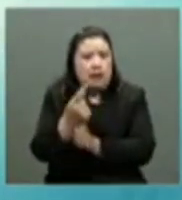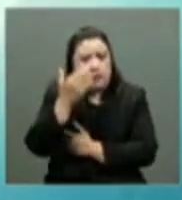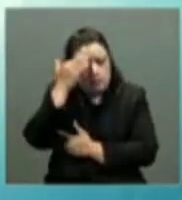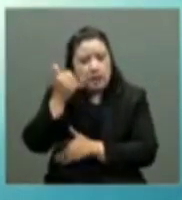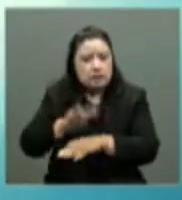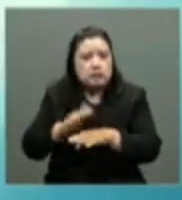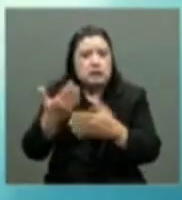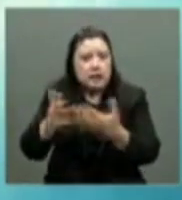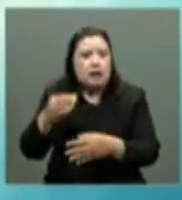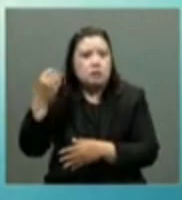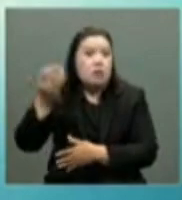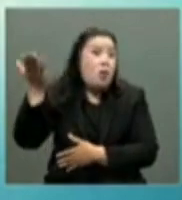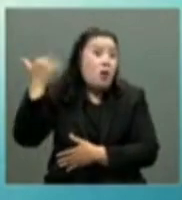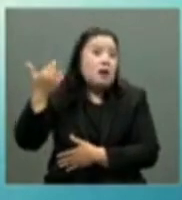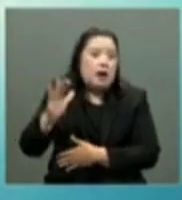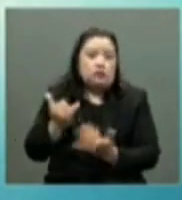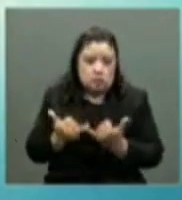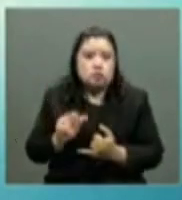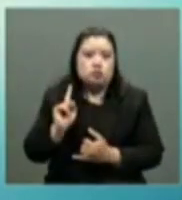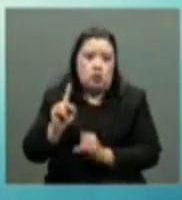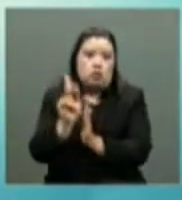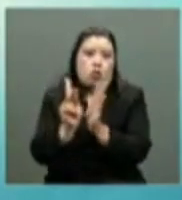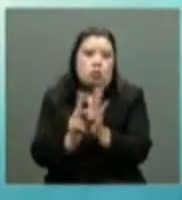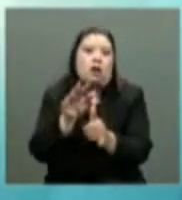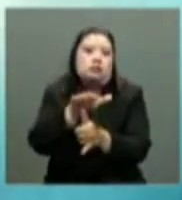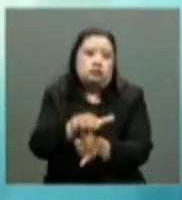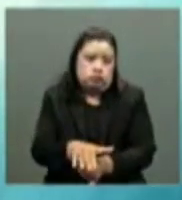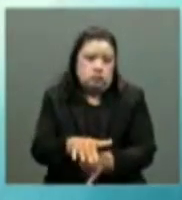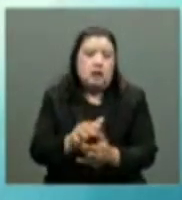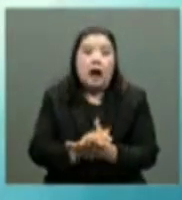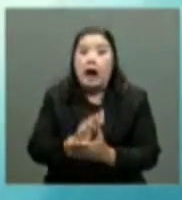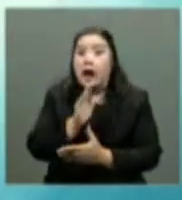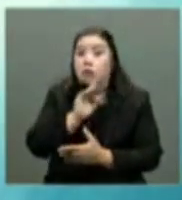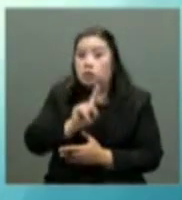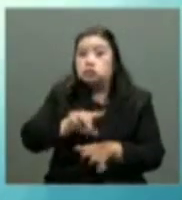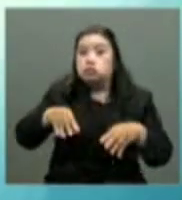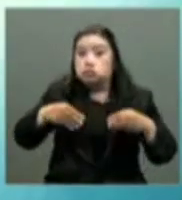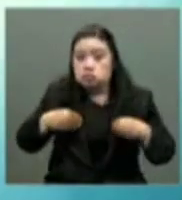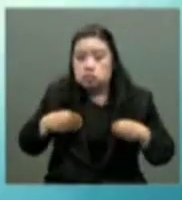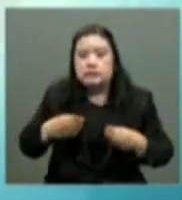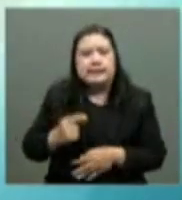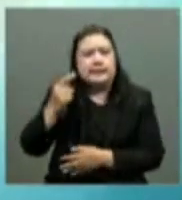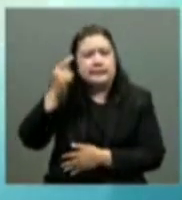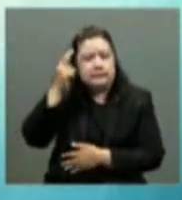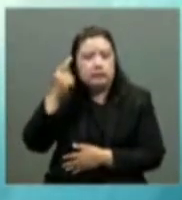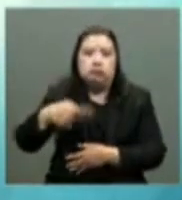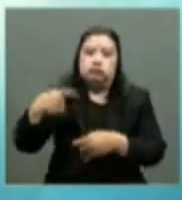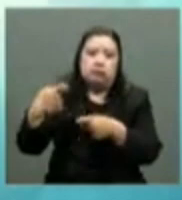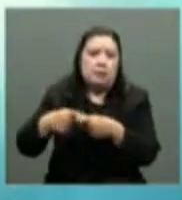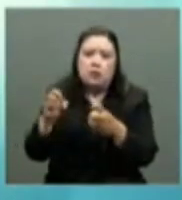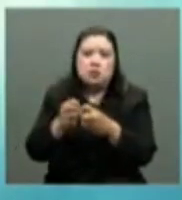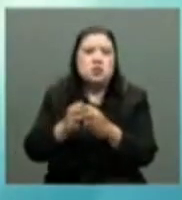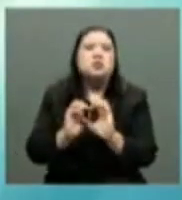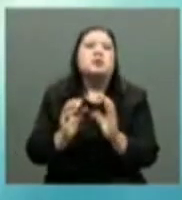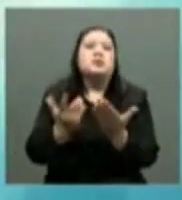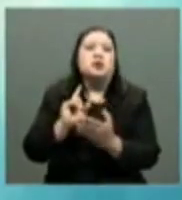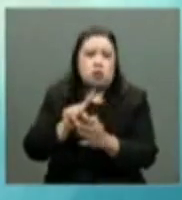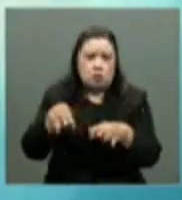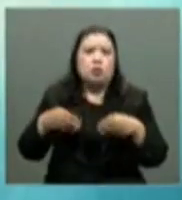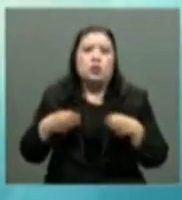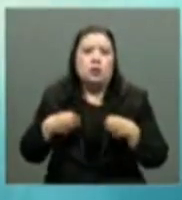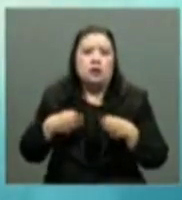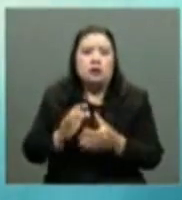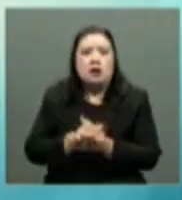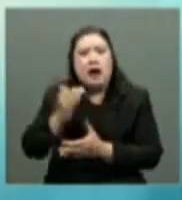การดำเนินคดีเกิดขึ้นด้วยซึ่งตรงนี้ผมว่าก็ถ้าท่านให้ความร่วมมือก็คงจะไม่ต้องมีความยุ่งยากกันตรงนี้นะครับดำเนินคดี